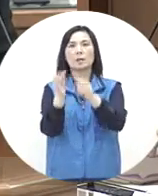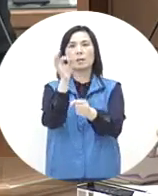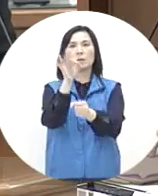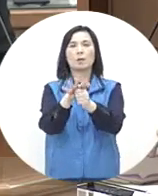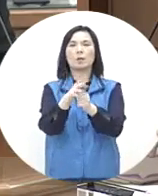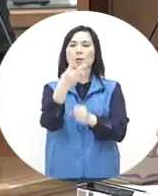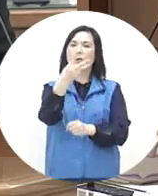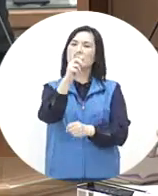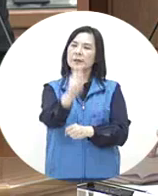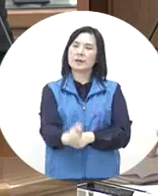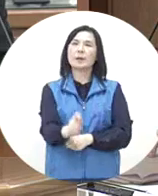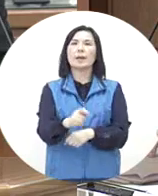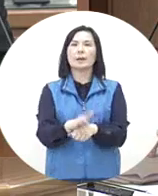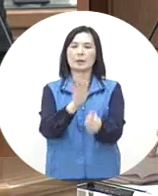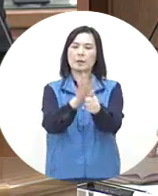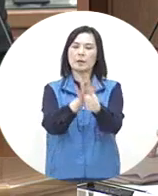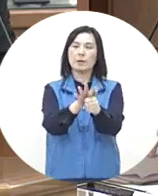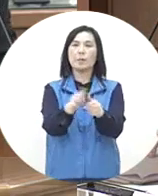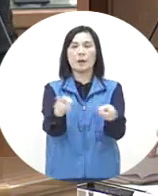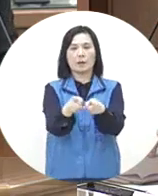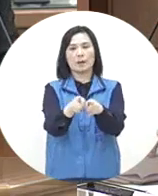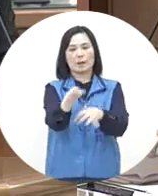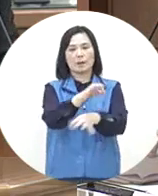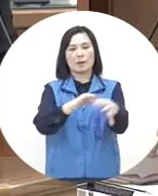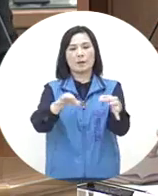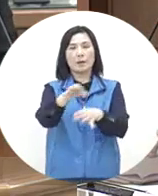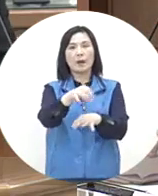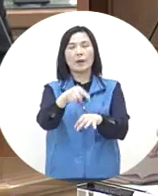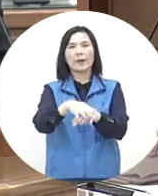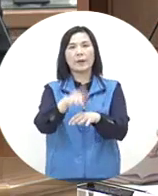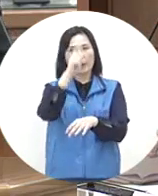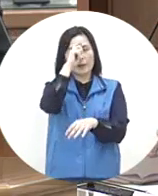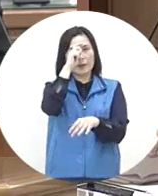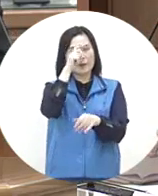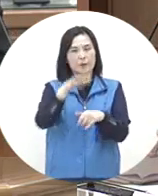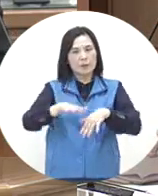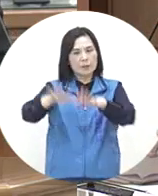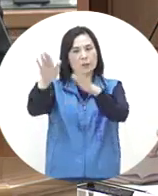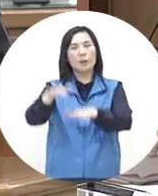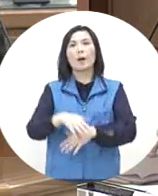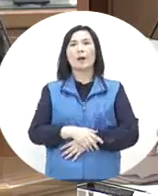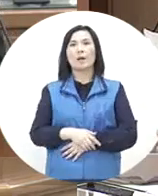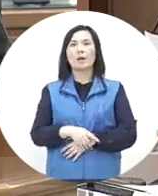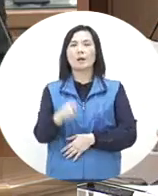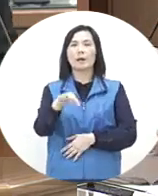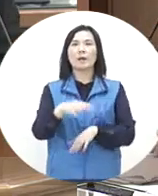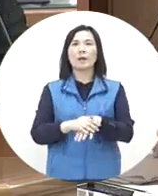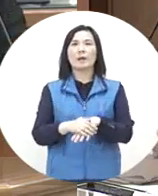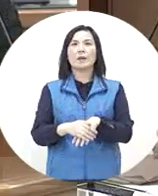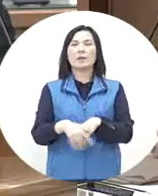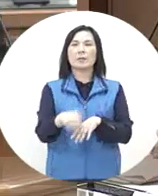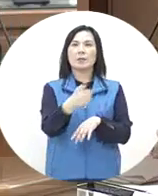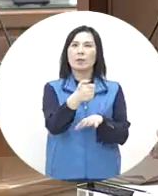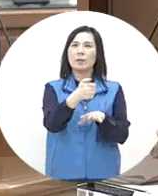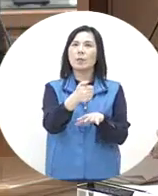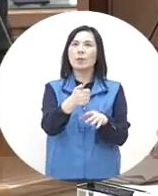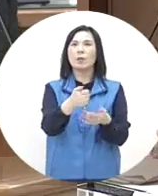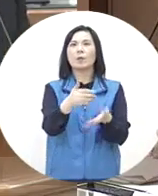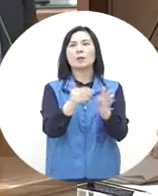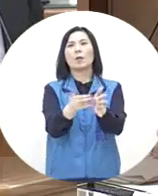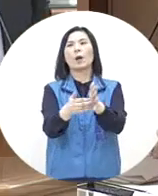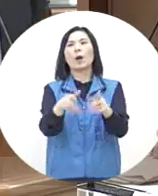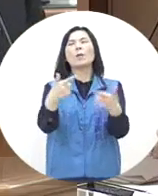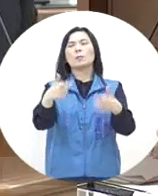3亿多元出来带动市民经济，希望能够创造几倍的效益嘛。你不可能只花那50块嘛？你看亚杰那可能花